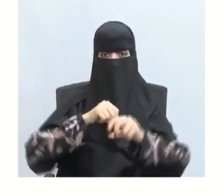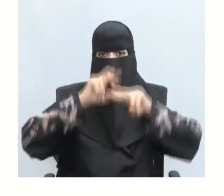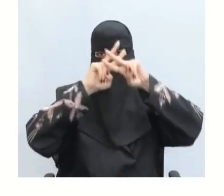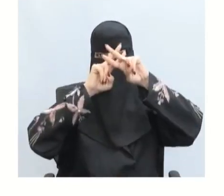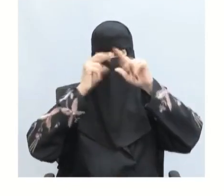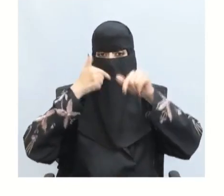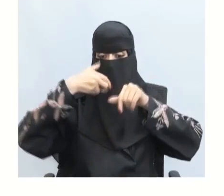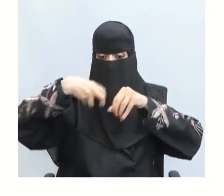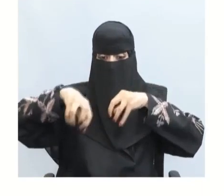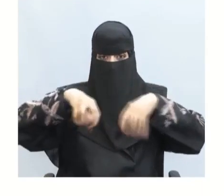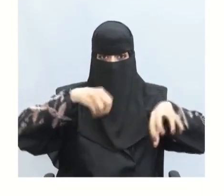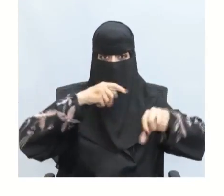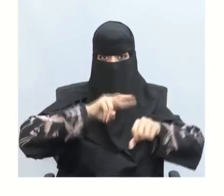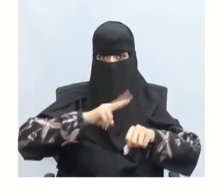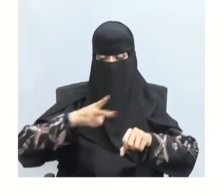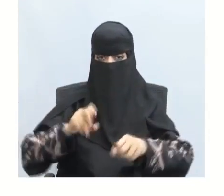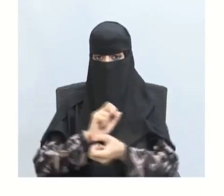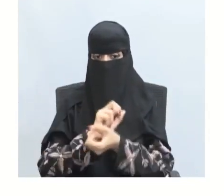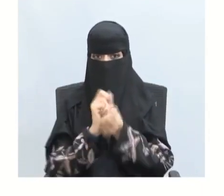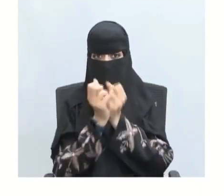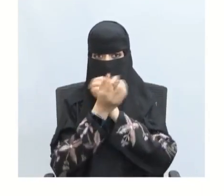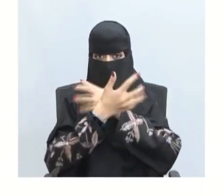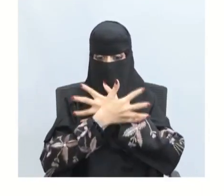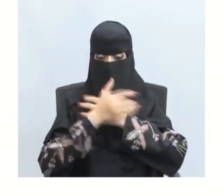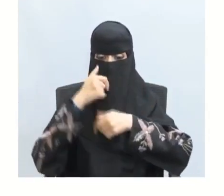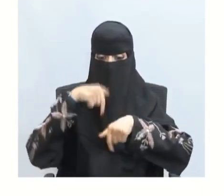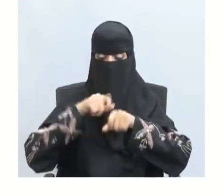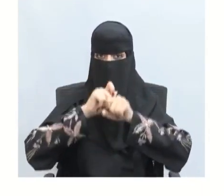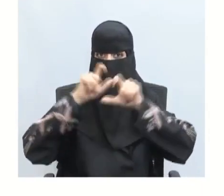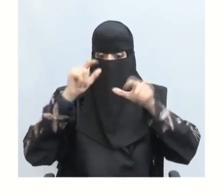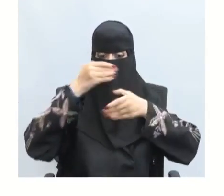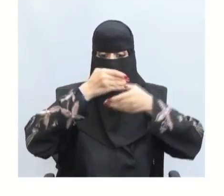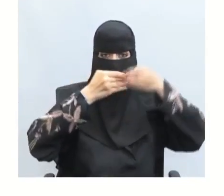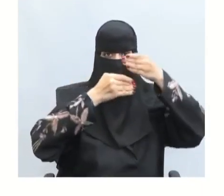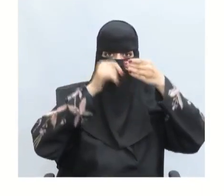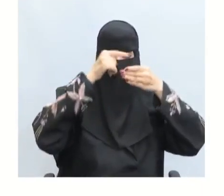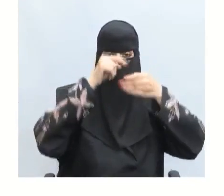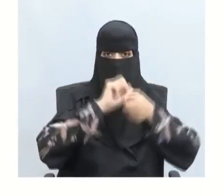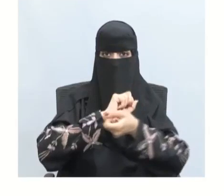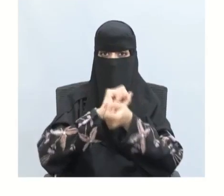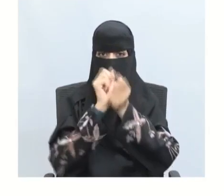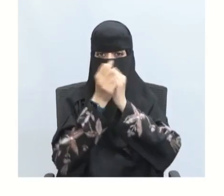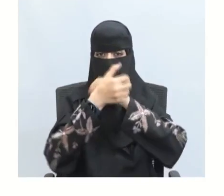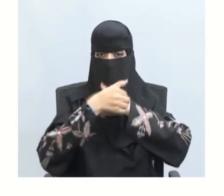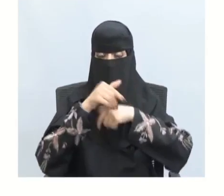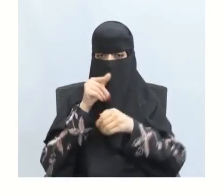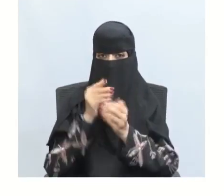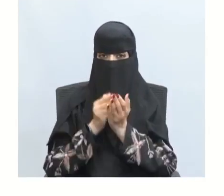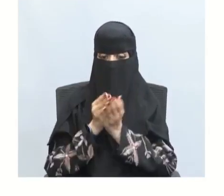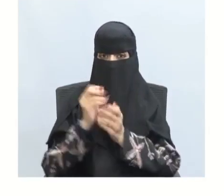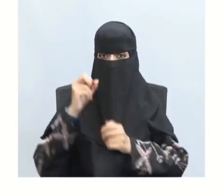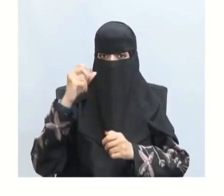يصنف انواع المجرات ويوضح تركيب مجره درب